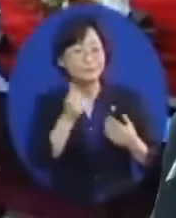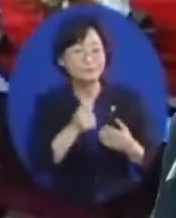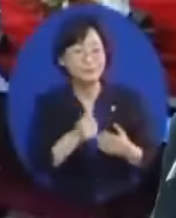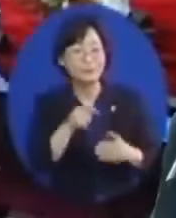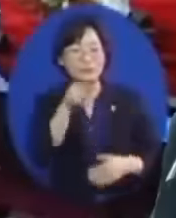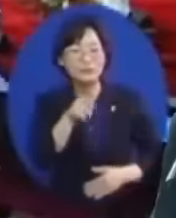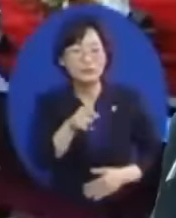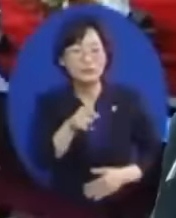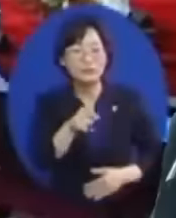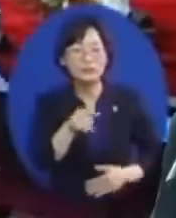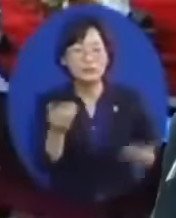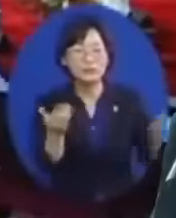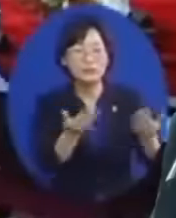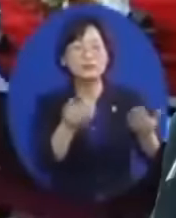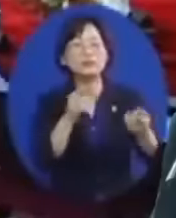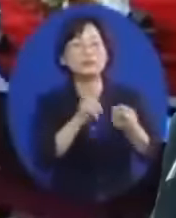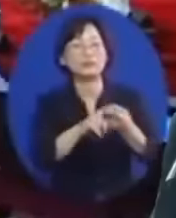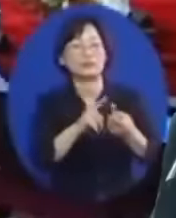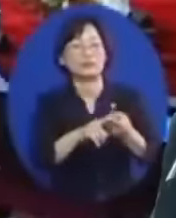이 사실을